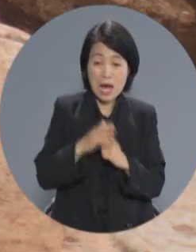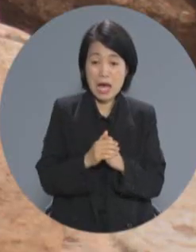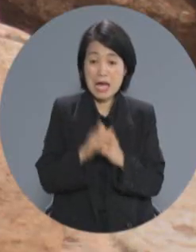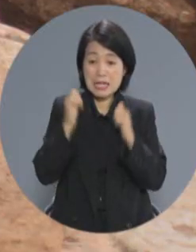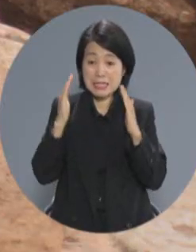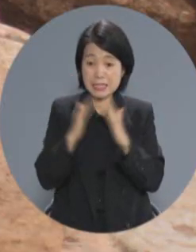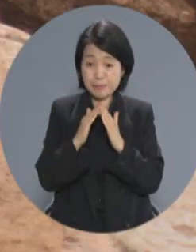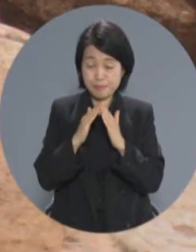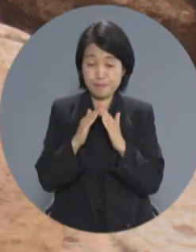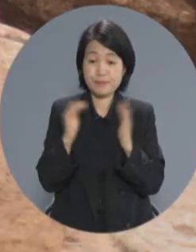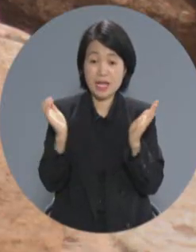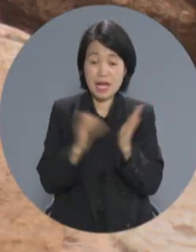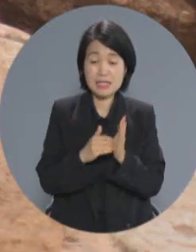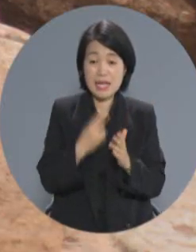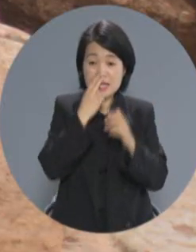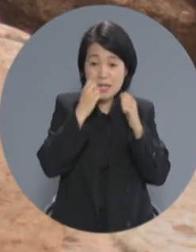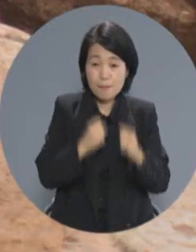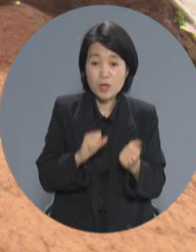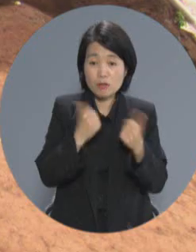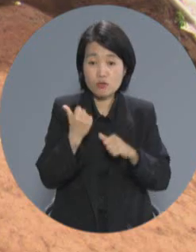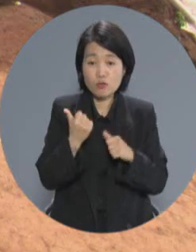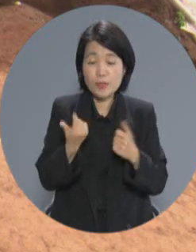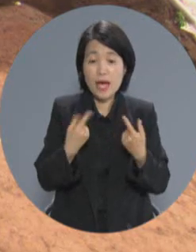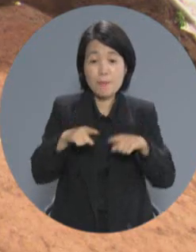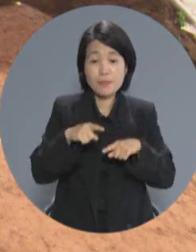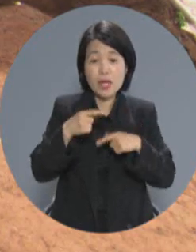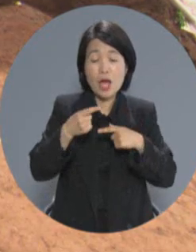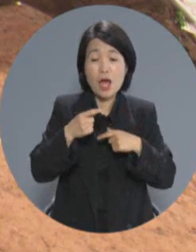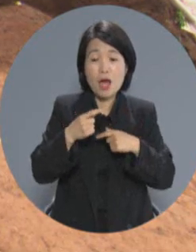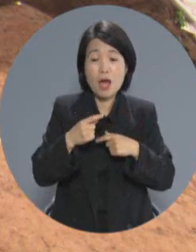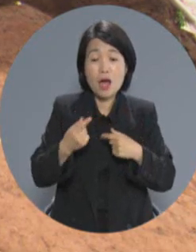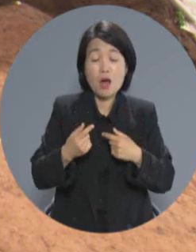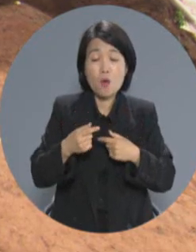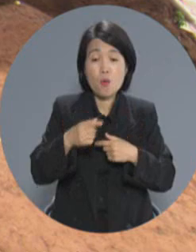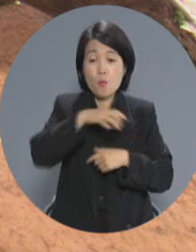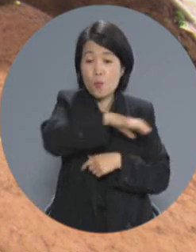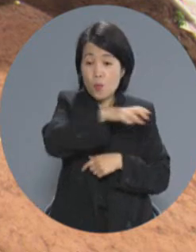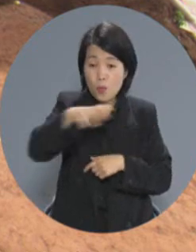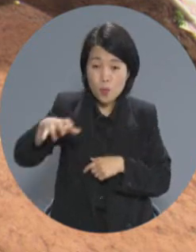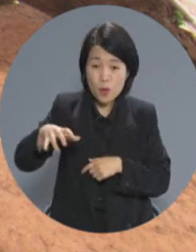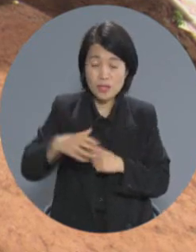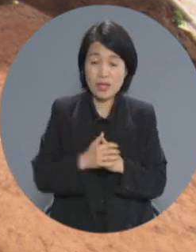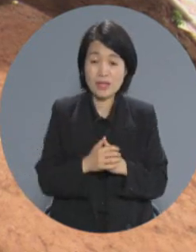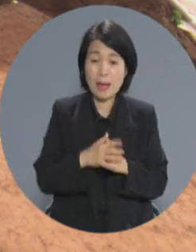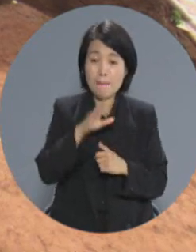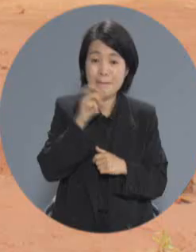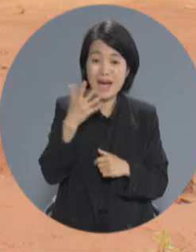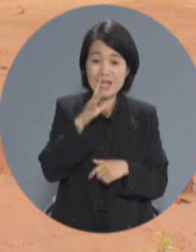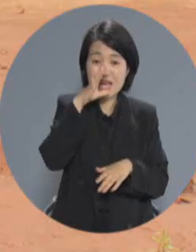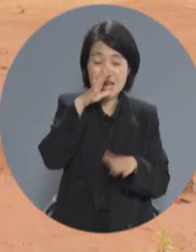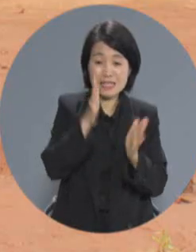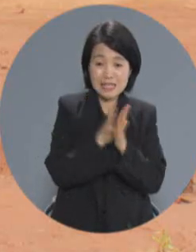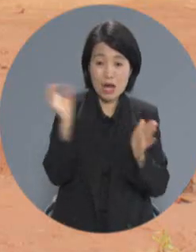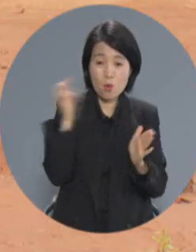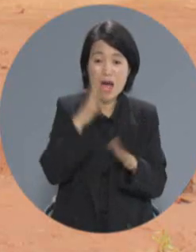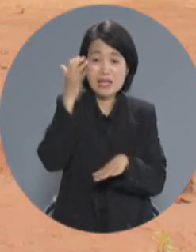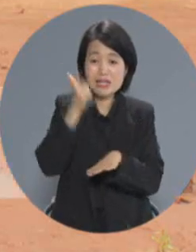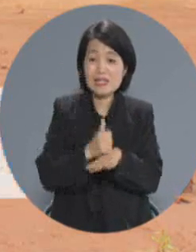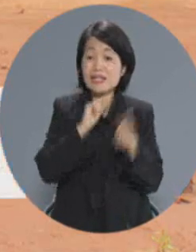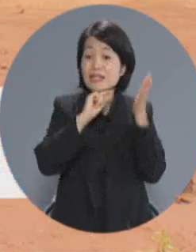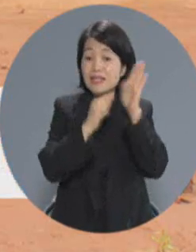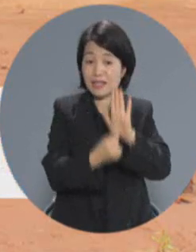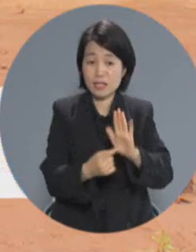고대인의 삶과 죽음이 공존하는 공간으로 또 마한의 시작과 끝을 알려주는 유적으로 평가됩니다. 마한이라는 진정한